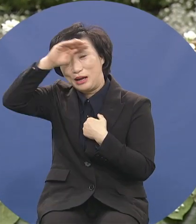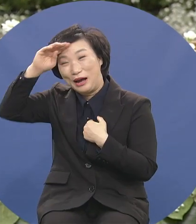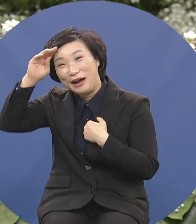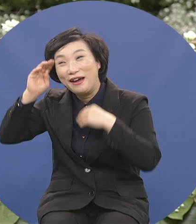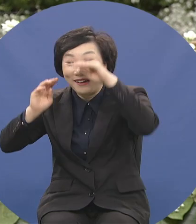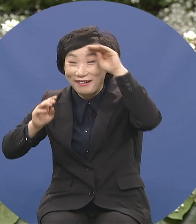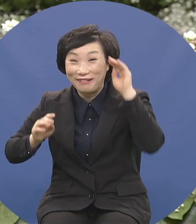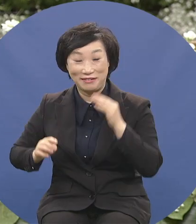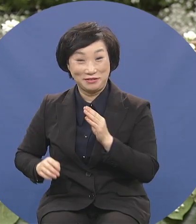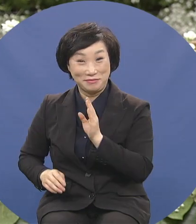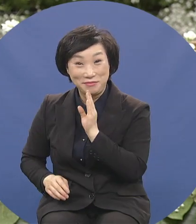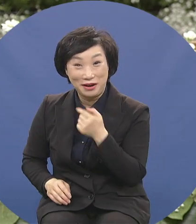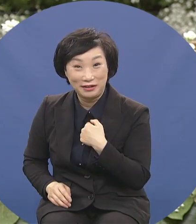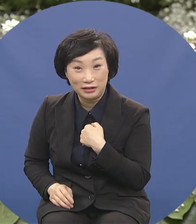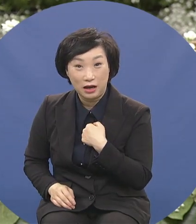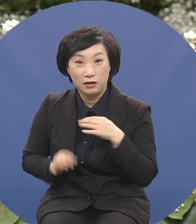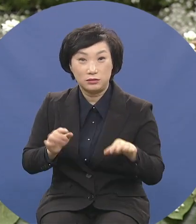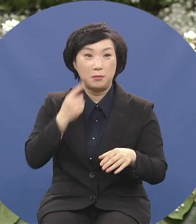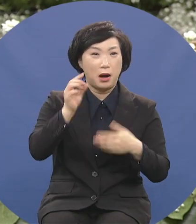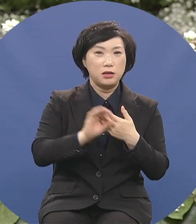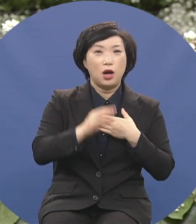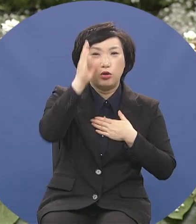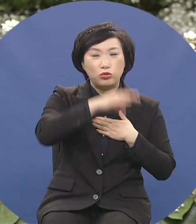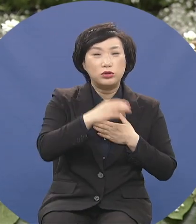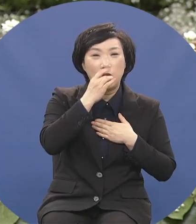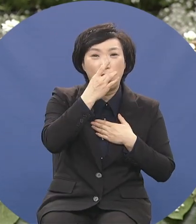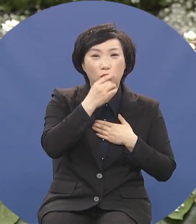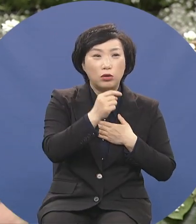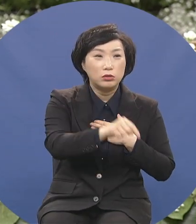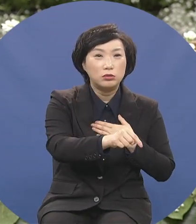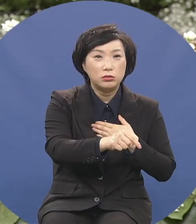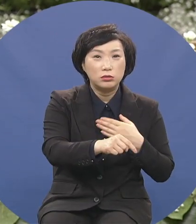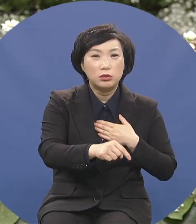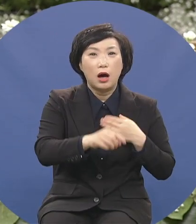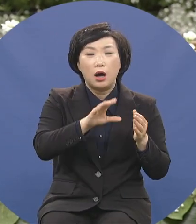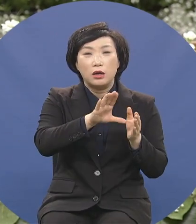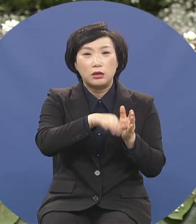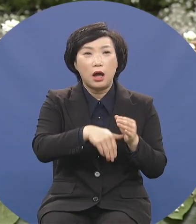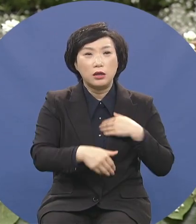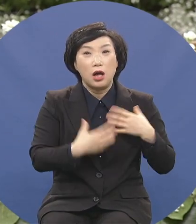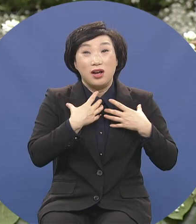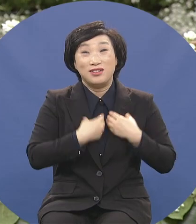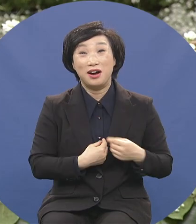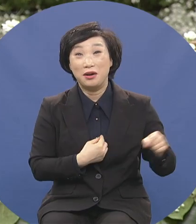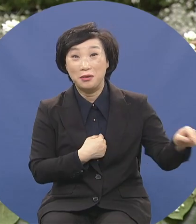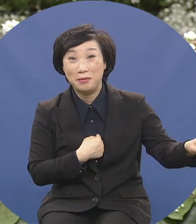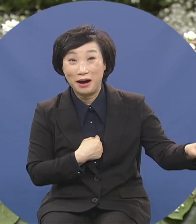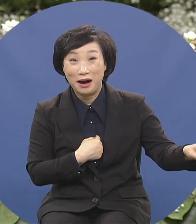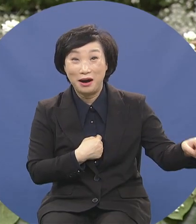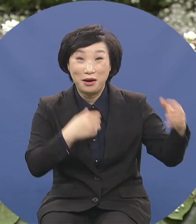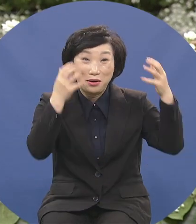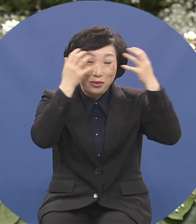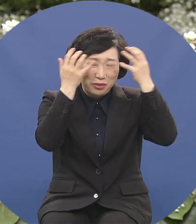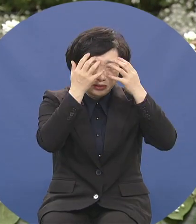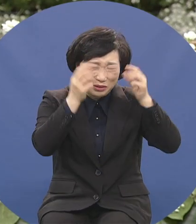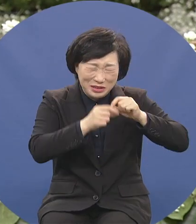다행스러운 일인데 만약에 쭉정이라면 그 절망적인